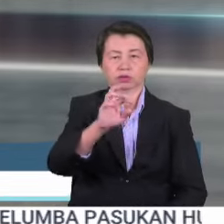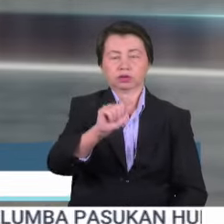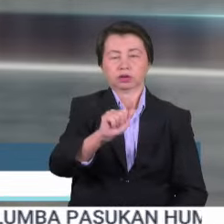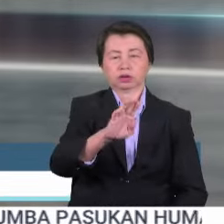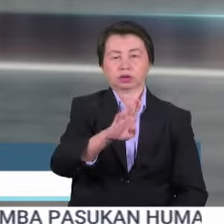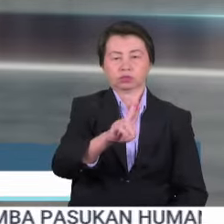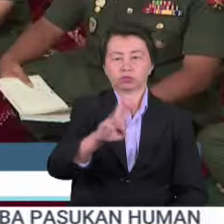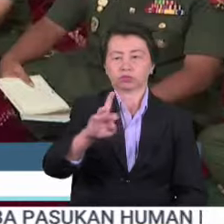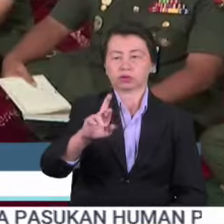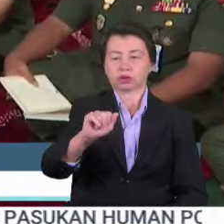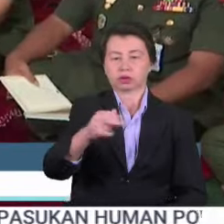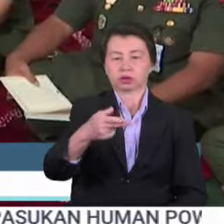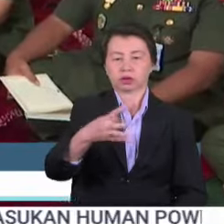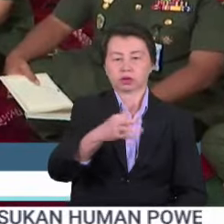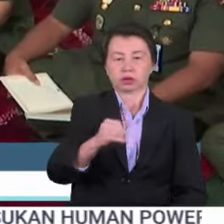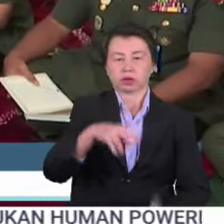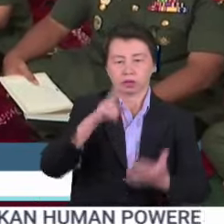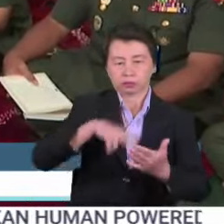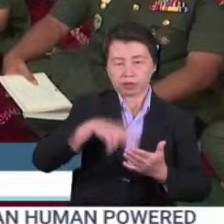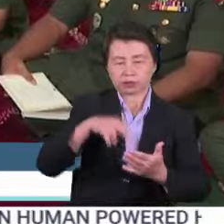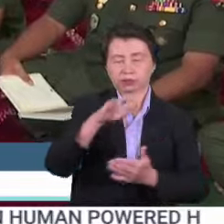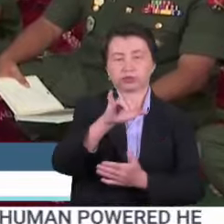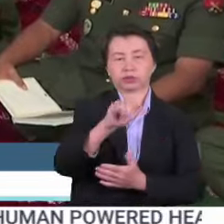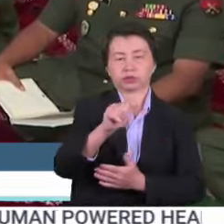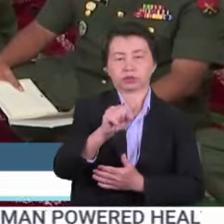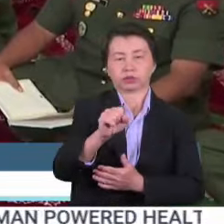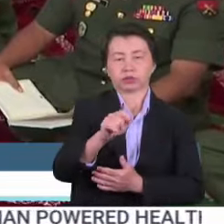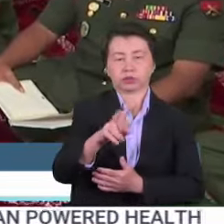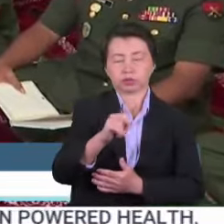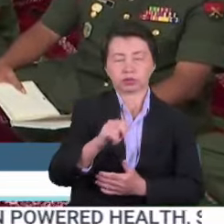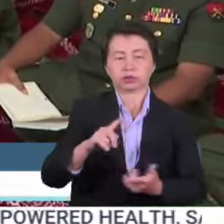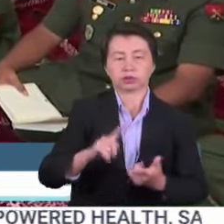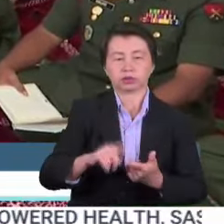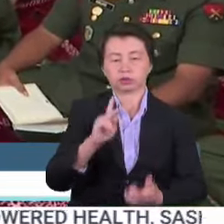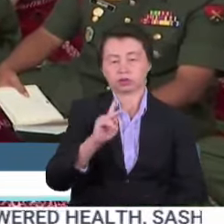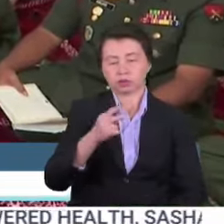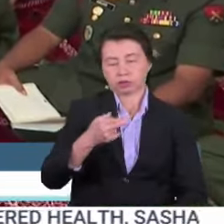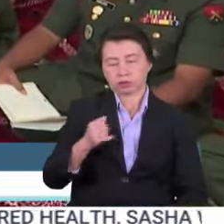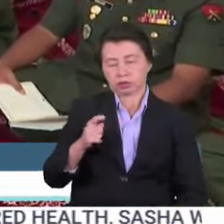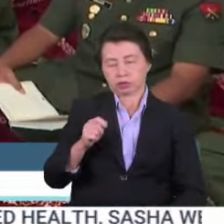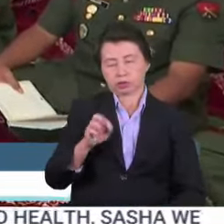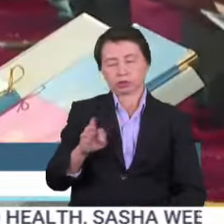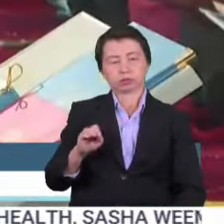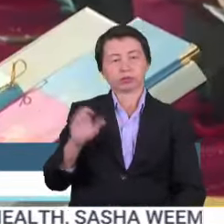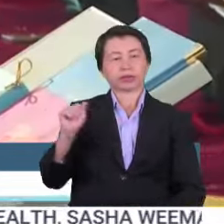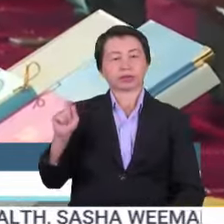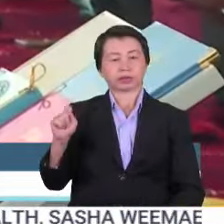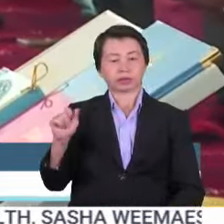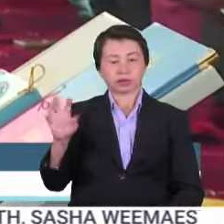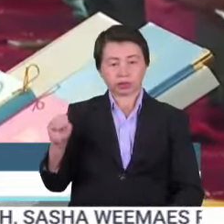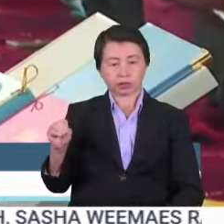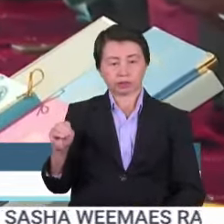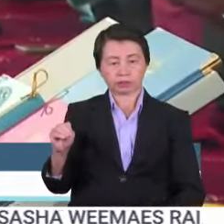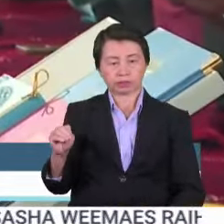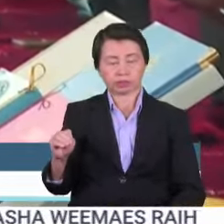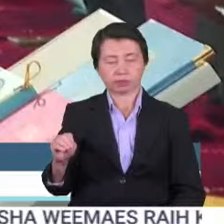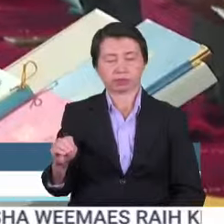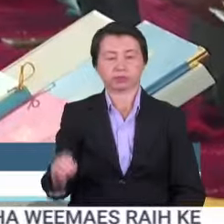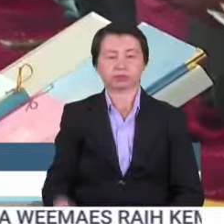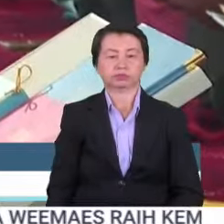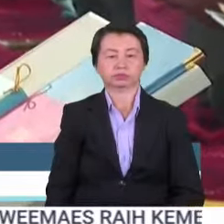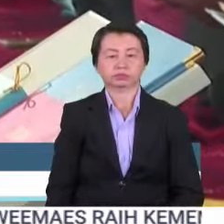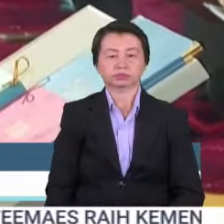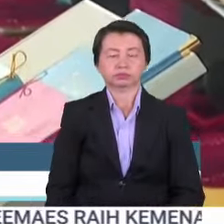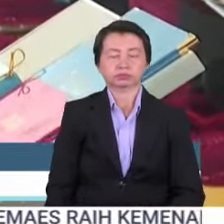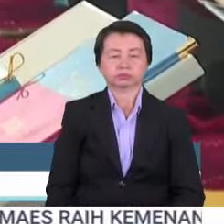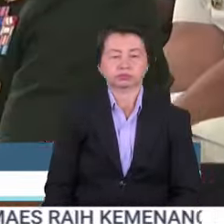Rahman. Majlis dimulai dengan bacaan Yasin dengan khatib dipimpin Ketua Pengarah Kor Agama ATM Major General Datuk Muhammad Rashidi